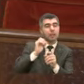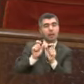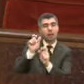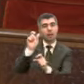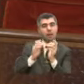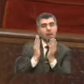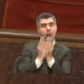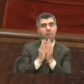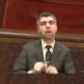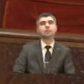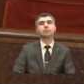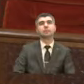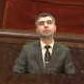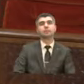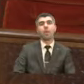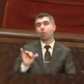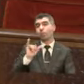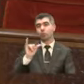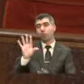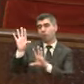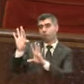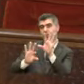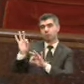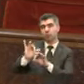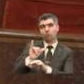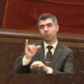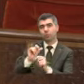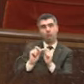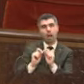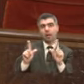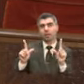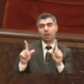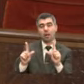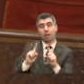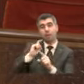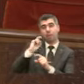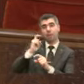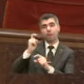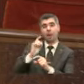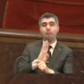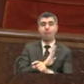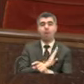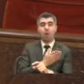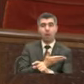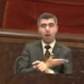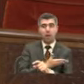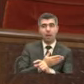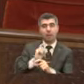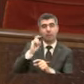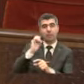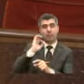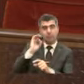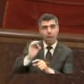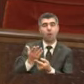للطلبة. المعايير هي معايير واضحة، هو أولا الدخل السنوي الأبوين، عدد الأبناء تحت الكفالة ديال